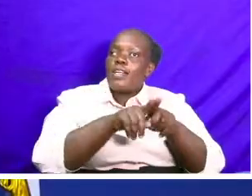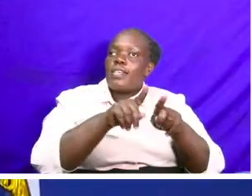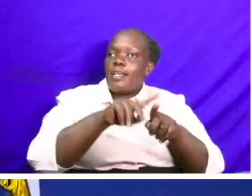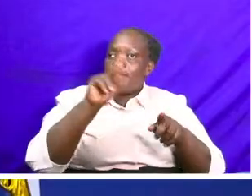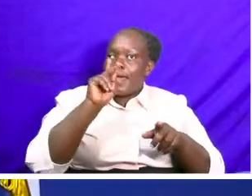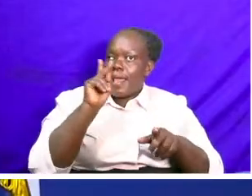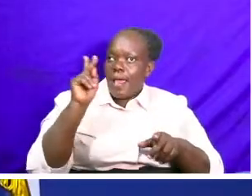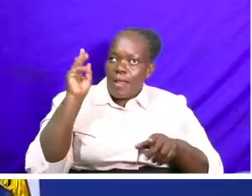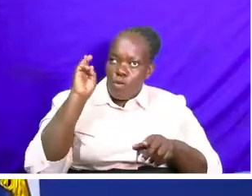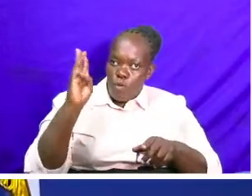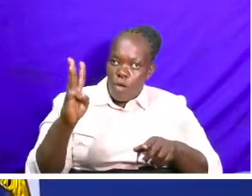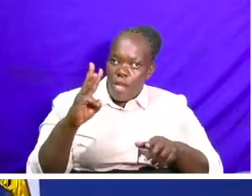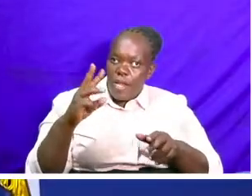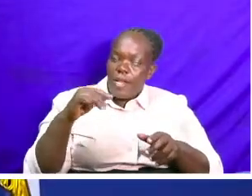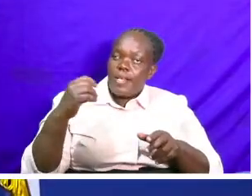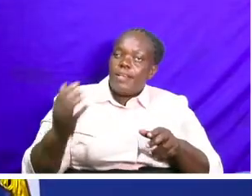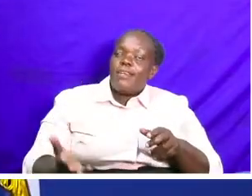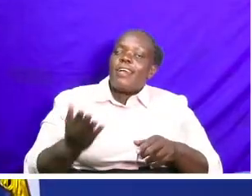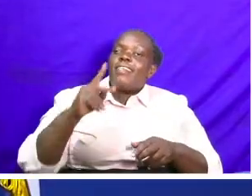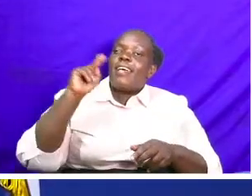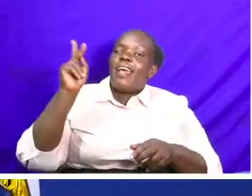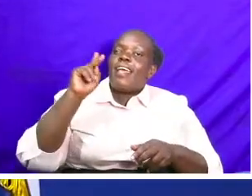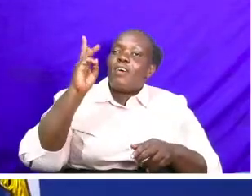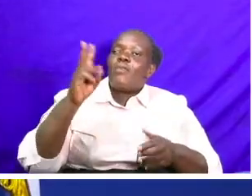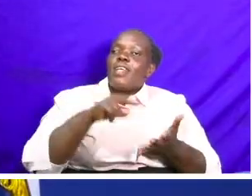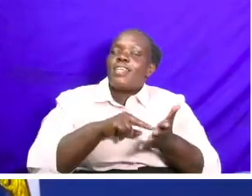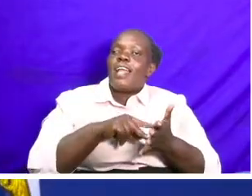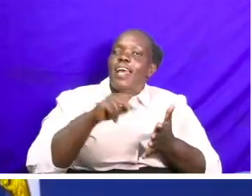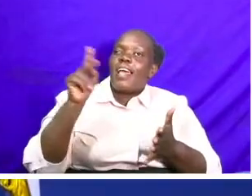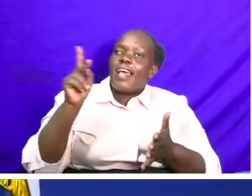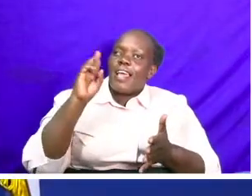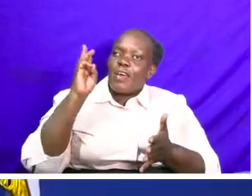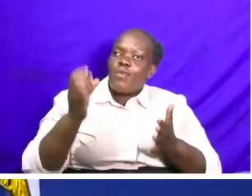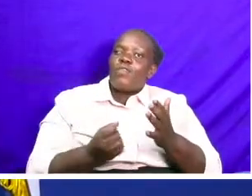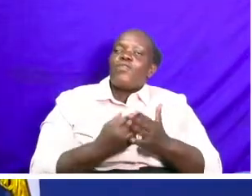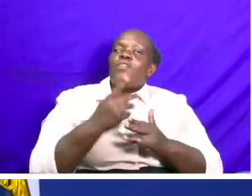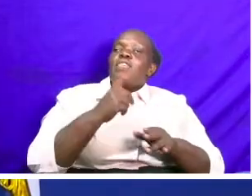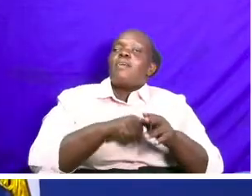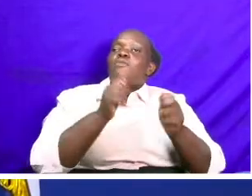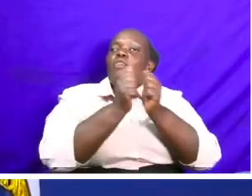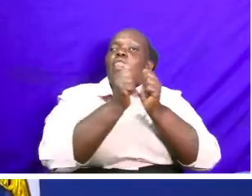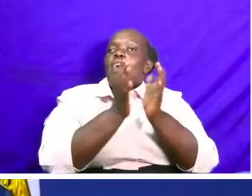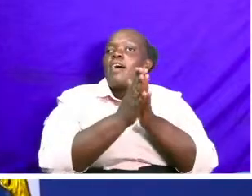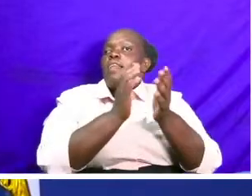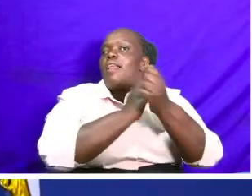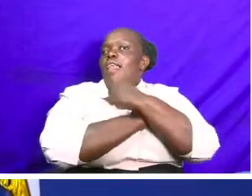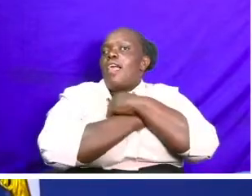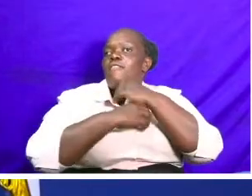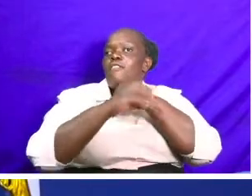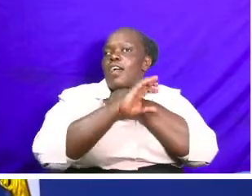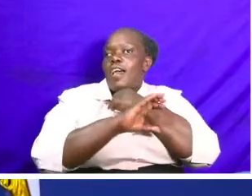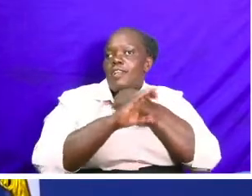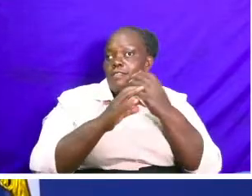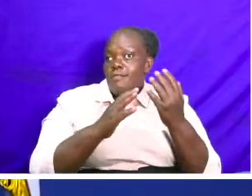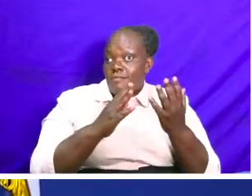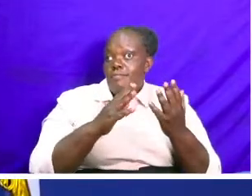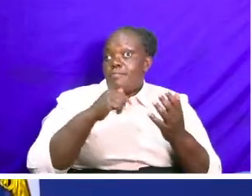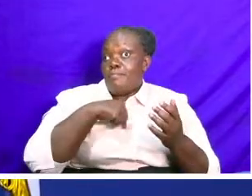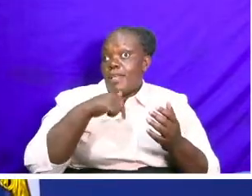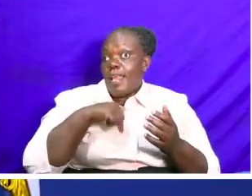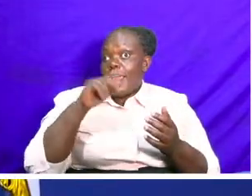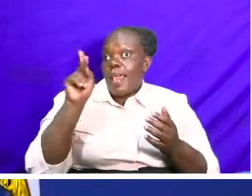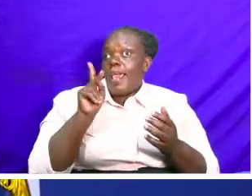Wakenya. Kenya itainuka, Kenya itasimama, Kenya itanawiri kwa umoja na